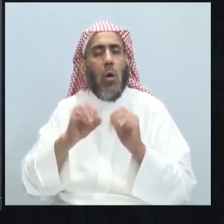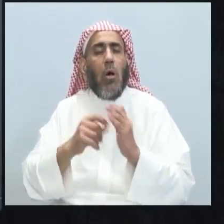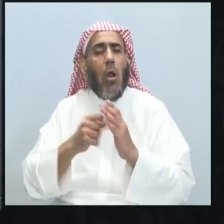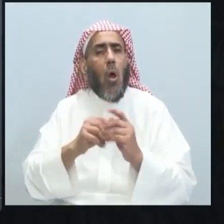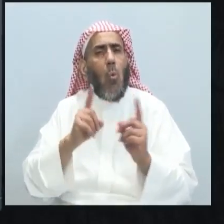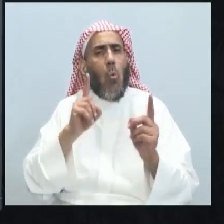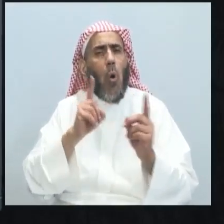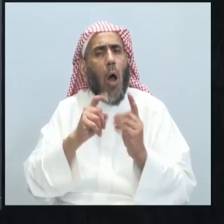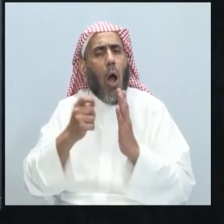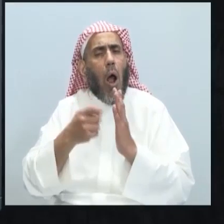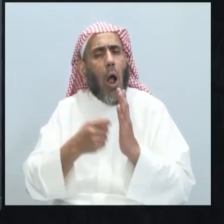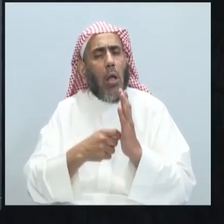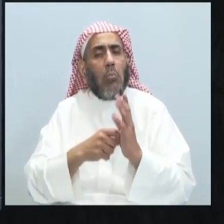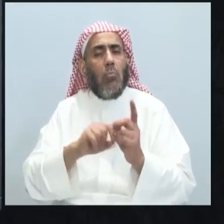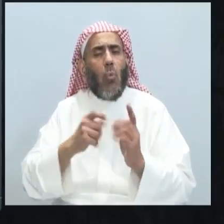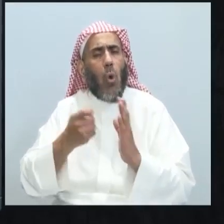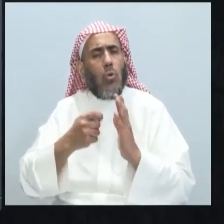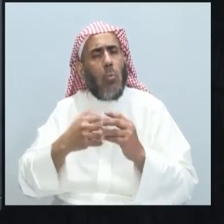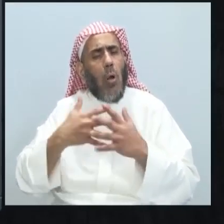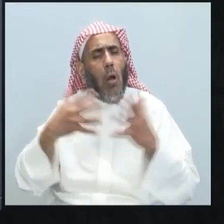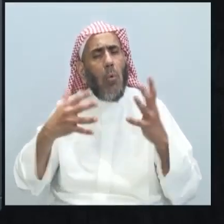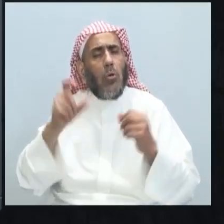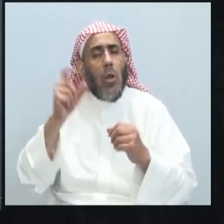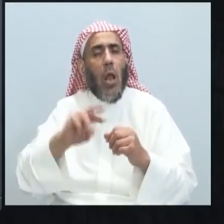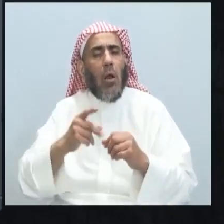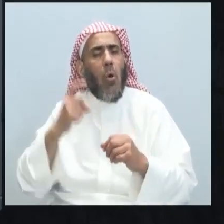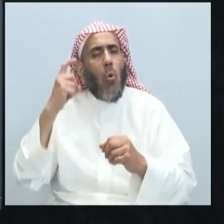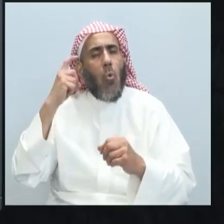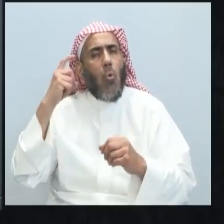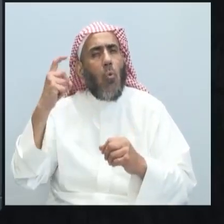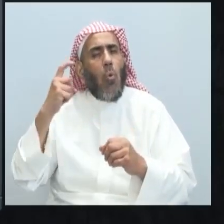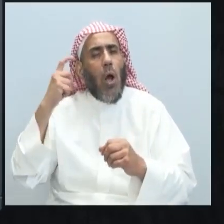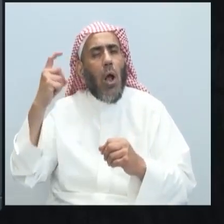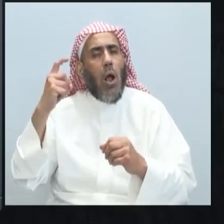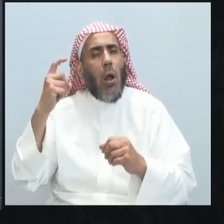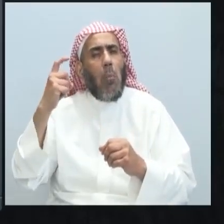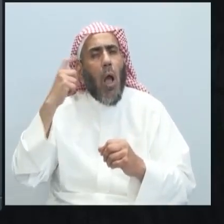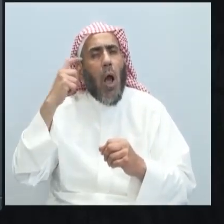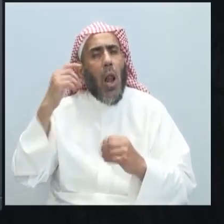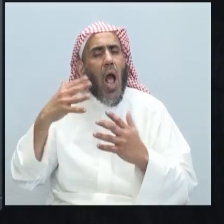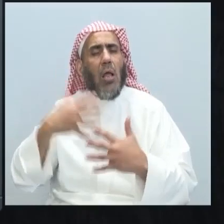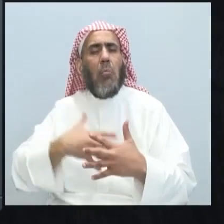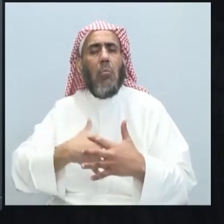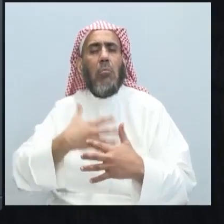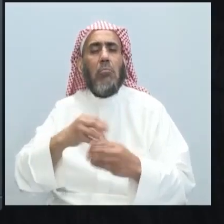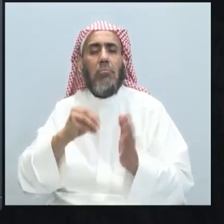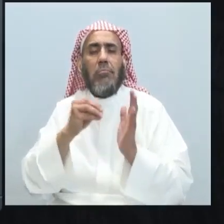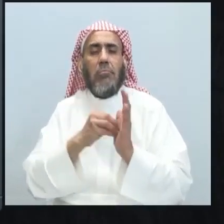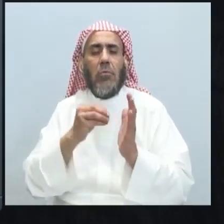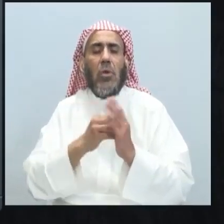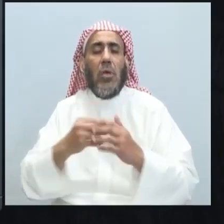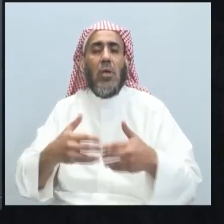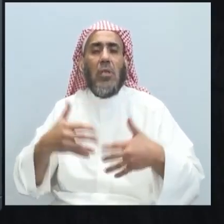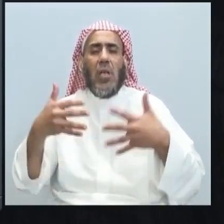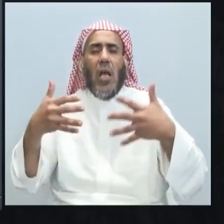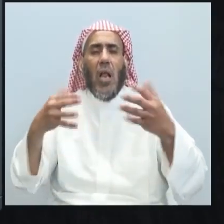يضاهى في كتاباته كاتب كبير جدا لكنه يفكر لعله يفكر بعقله اكثر من عاطفته لذلك تجد ان قصائده